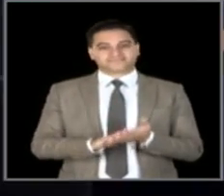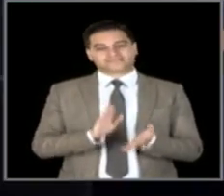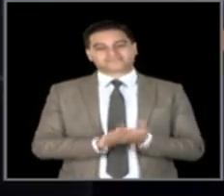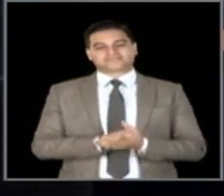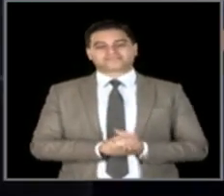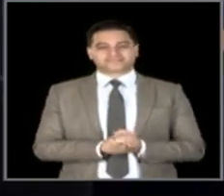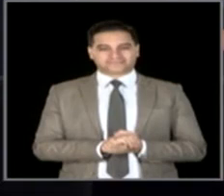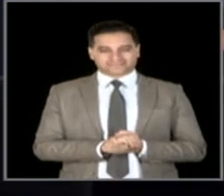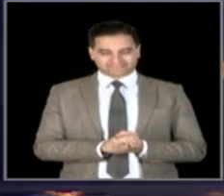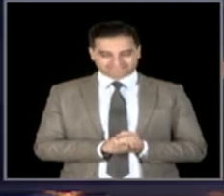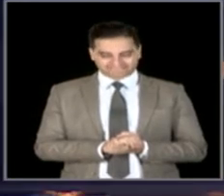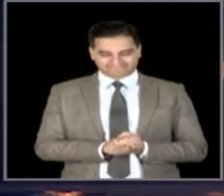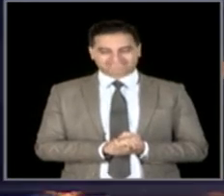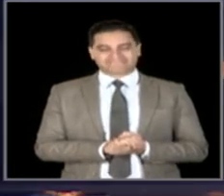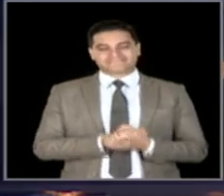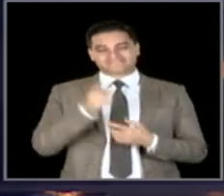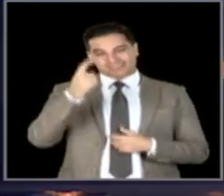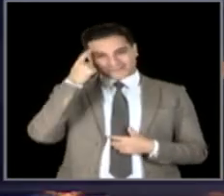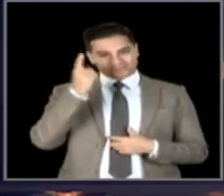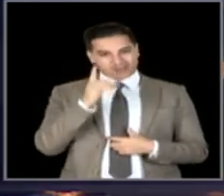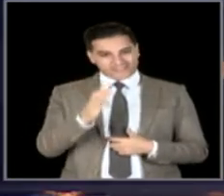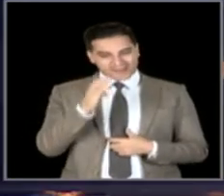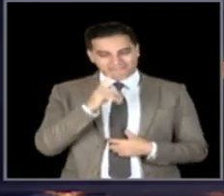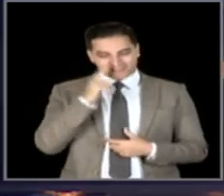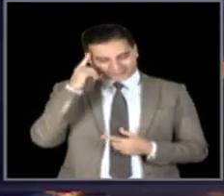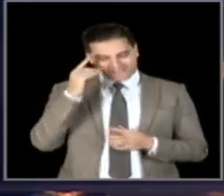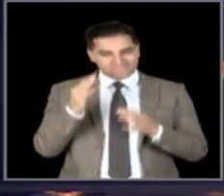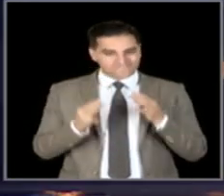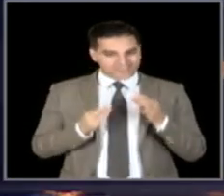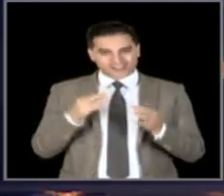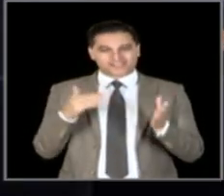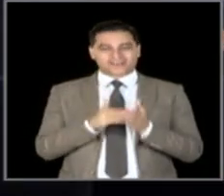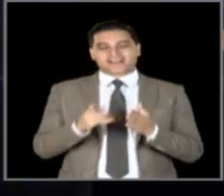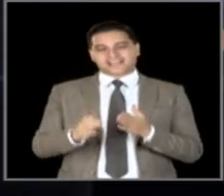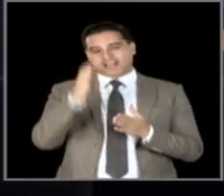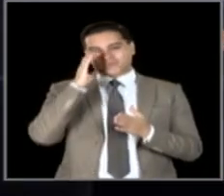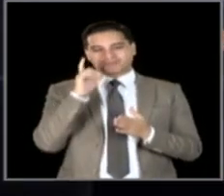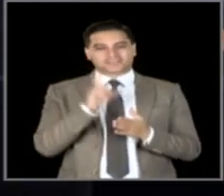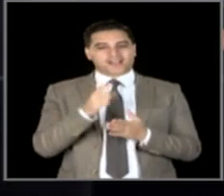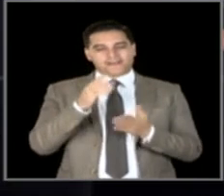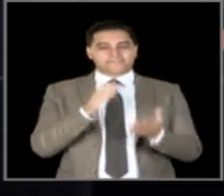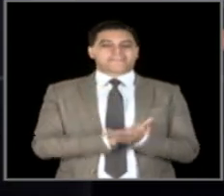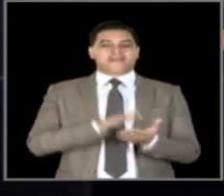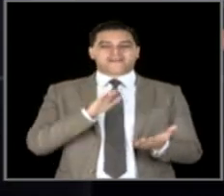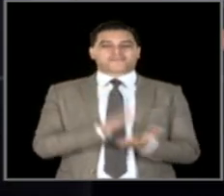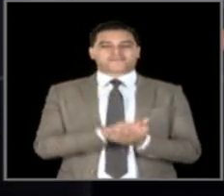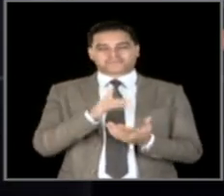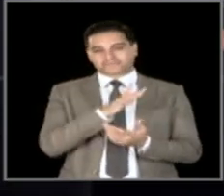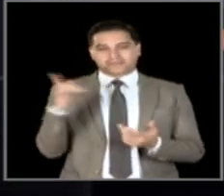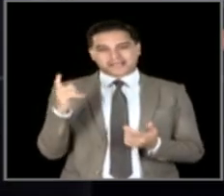فكرت الاجابه مش عندك ولكن فكرت لما فكرت جاوبت صح برافو عليك